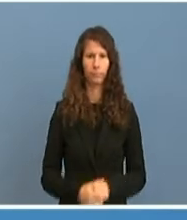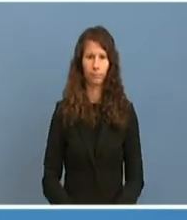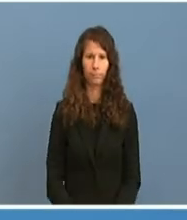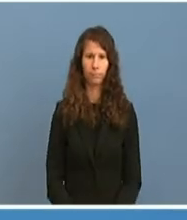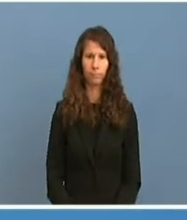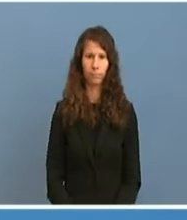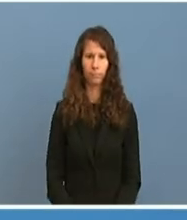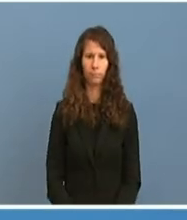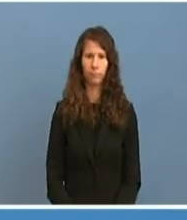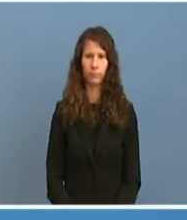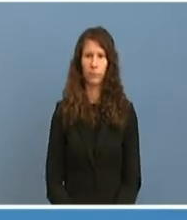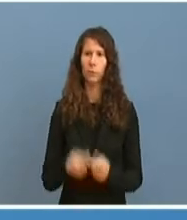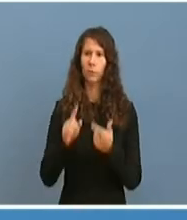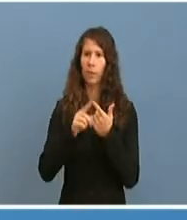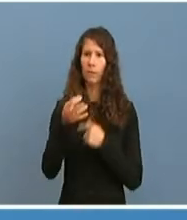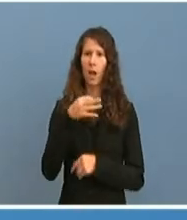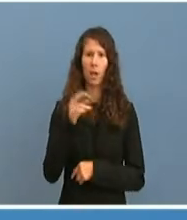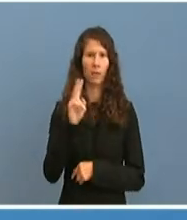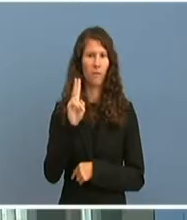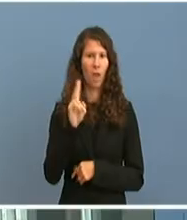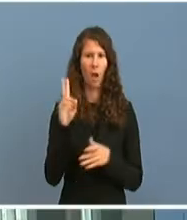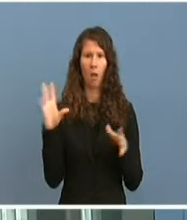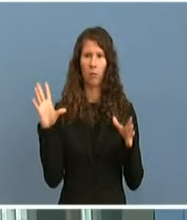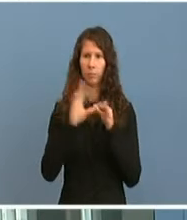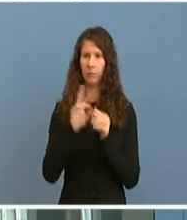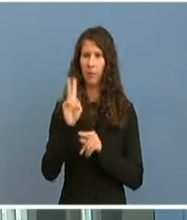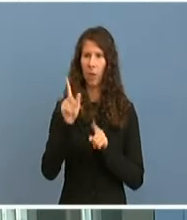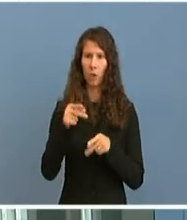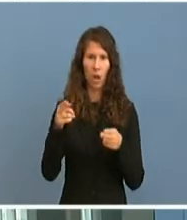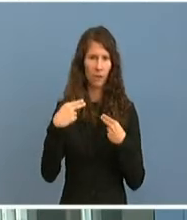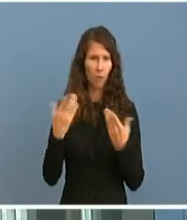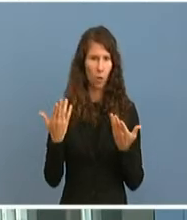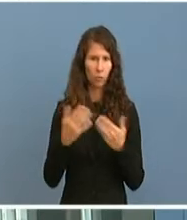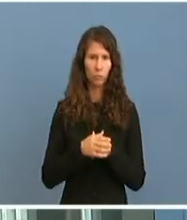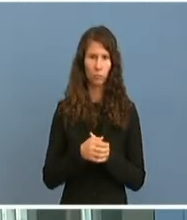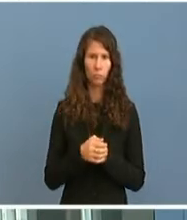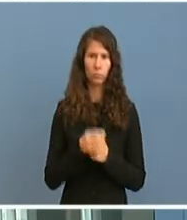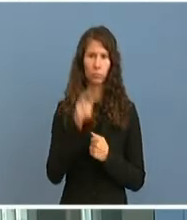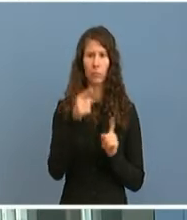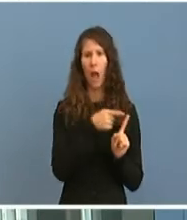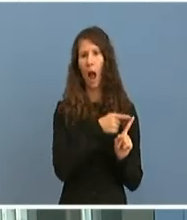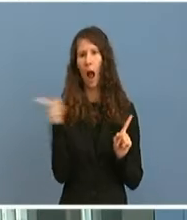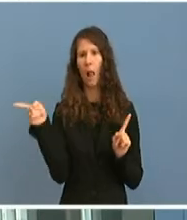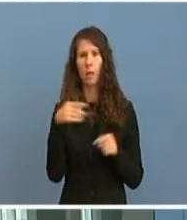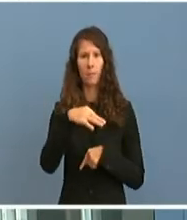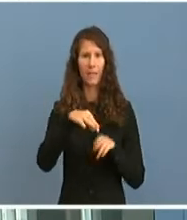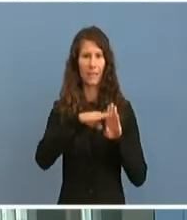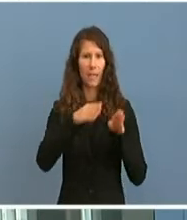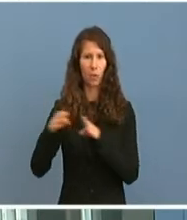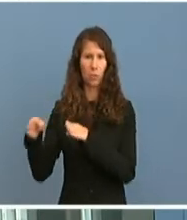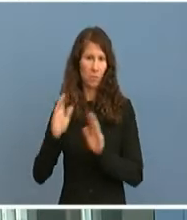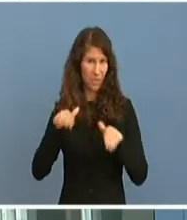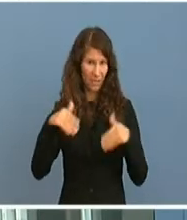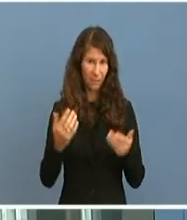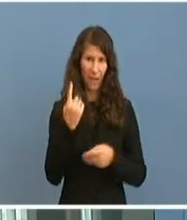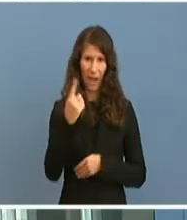Zweite Frage, ich weiß nicht, wer sich angesprochen fühlt. An wen richtete Sie sich? An Herrn Seibert? An alle Ministerien, ob es irgendein Ministerium gibt,